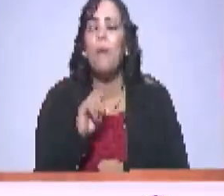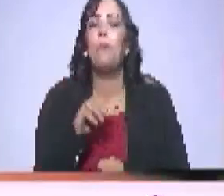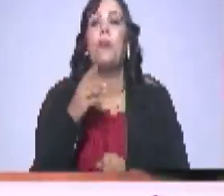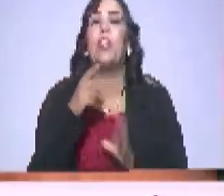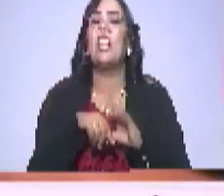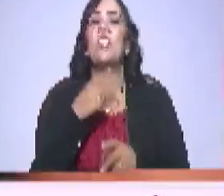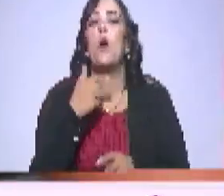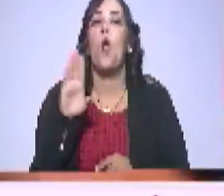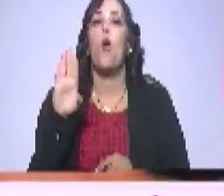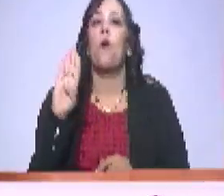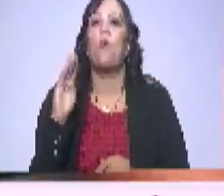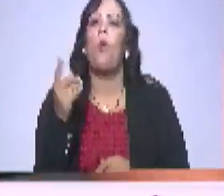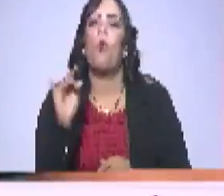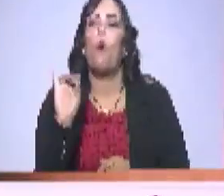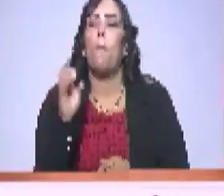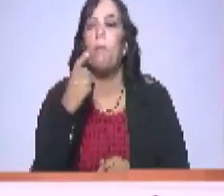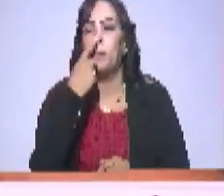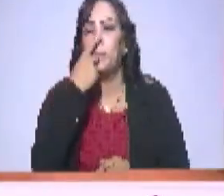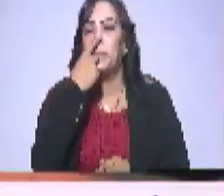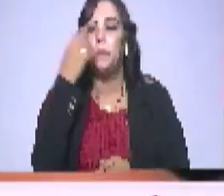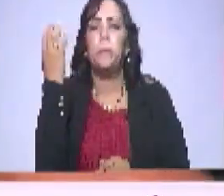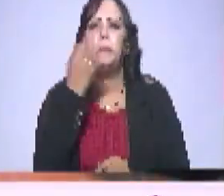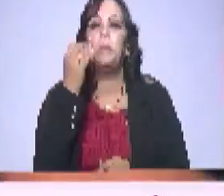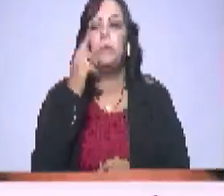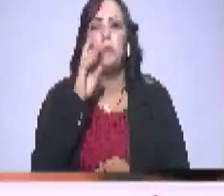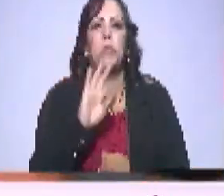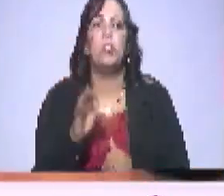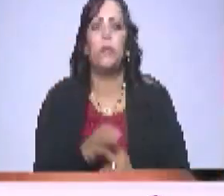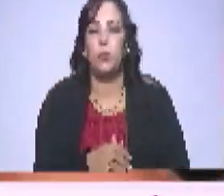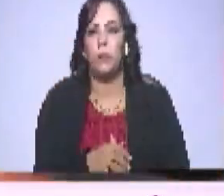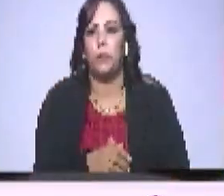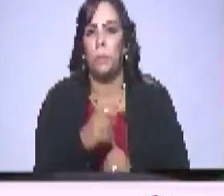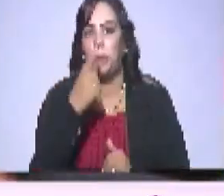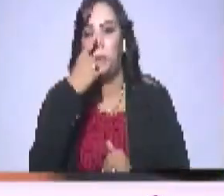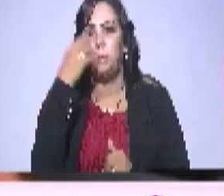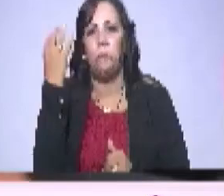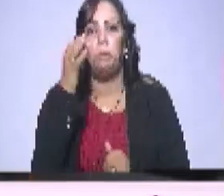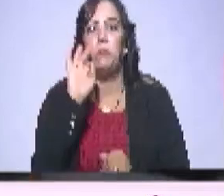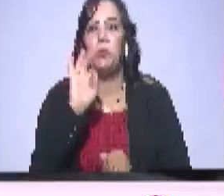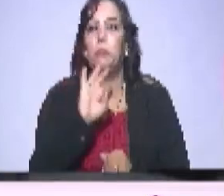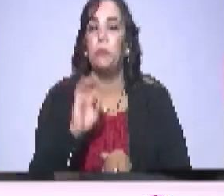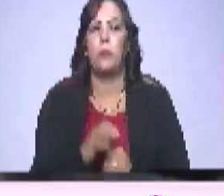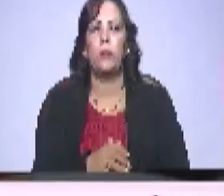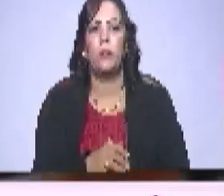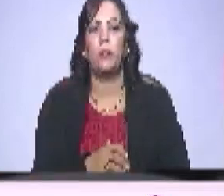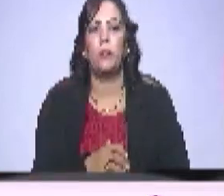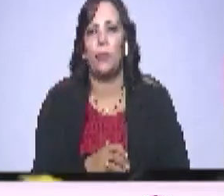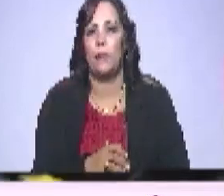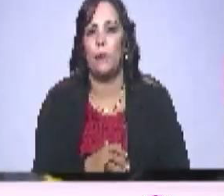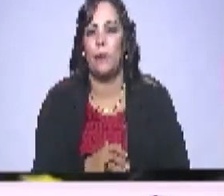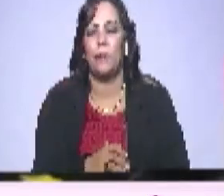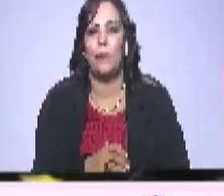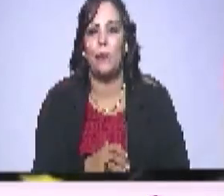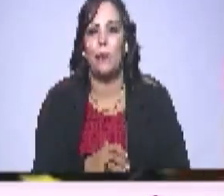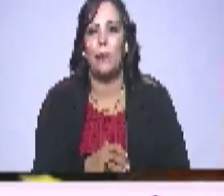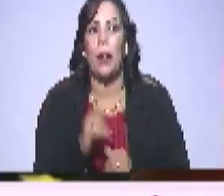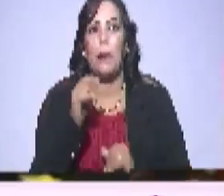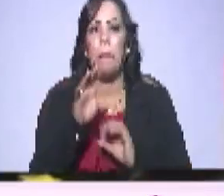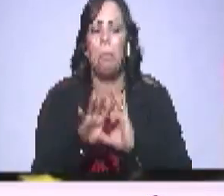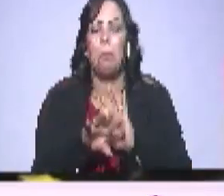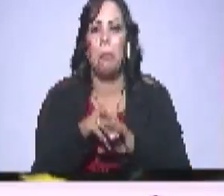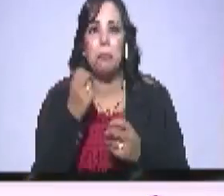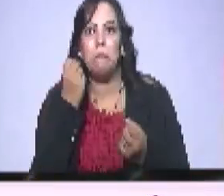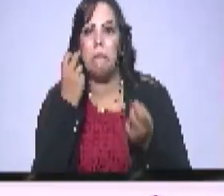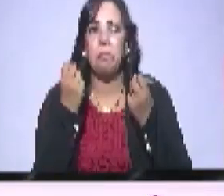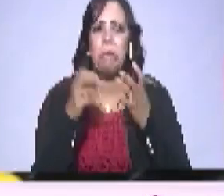لا بص الرز عامل ازاي، شايف الريحه عامله ازاي؟ شايف الريحه حاجه مجرمه يعني. وانا بحاول اعمل فيه شويه